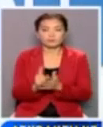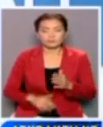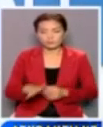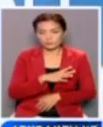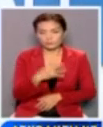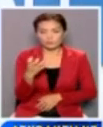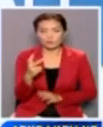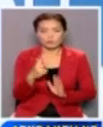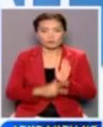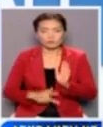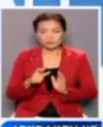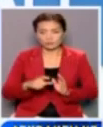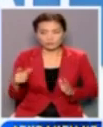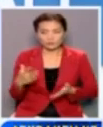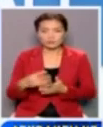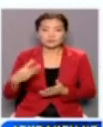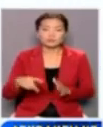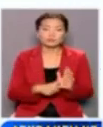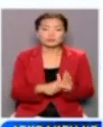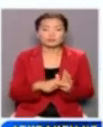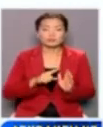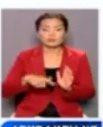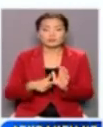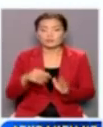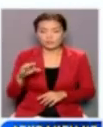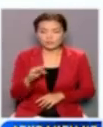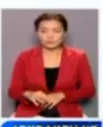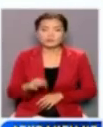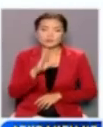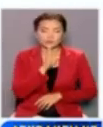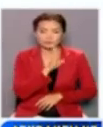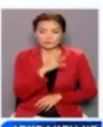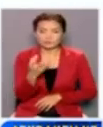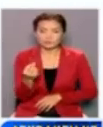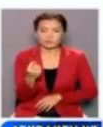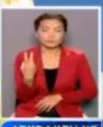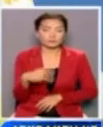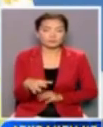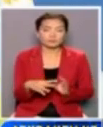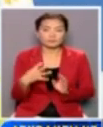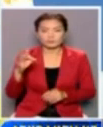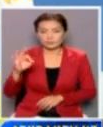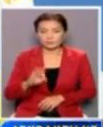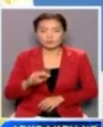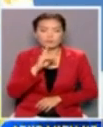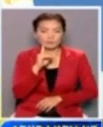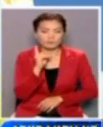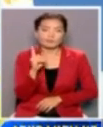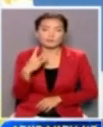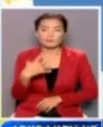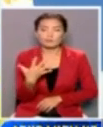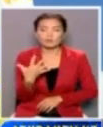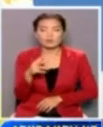заявление 408 человек. 34,7% из них составляют женщины, а 37% молодежь в возрасте